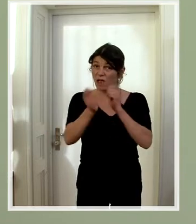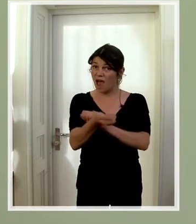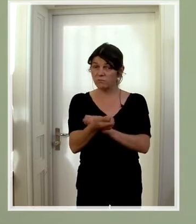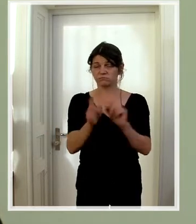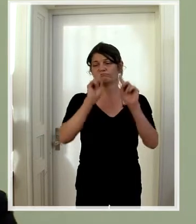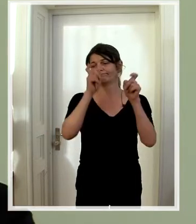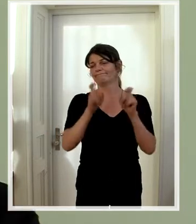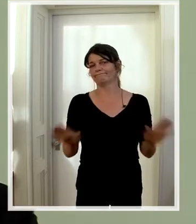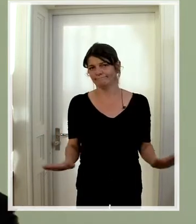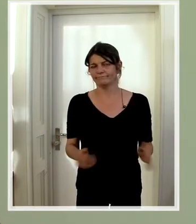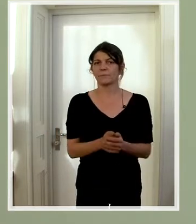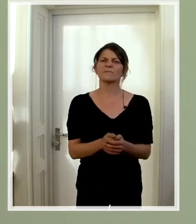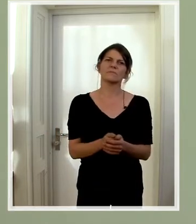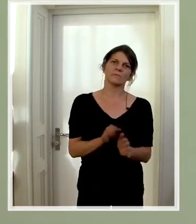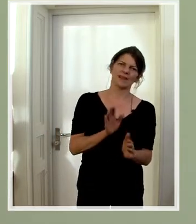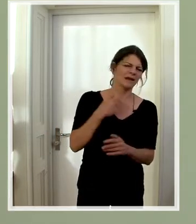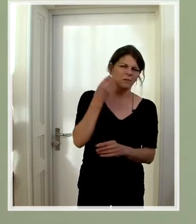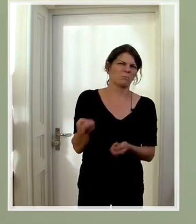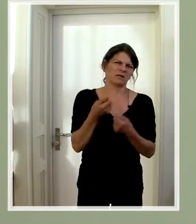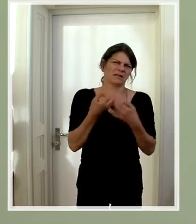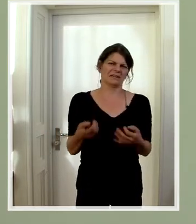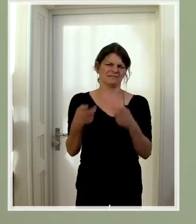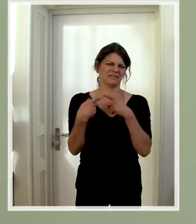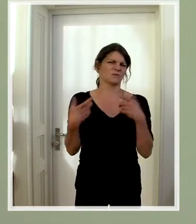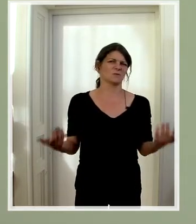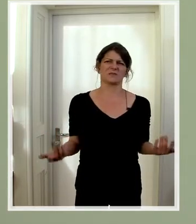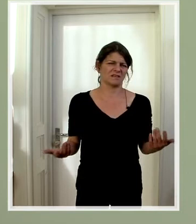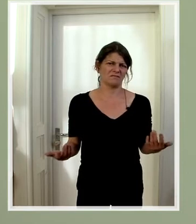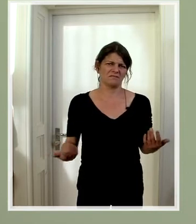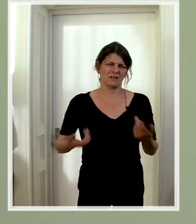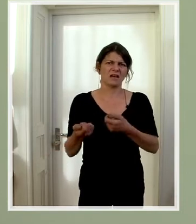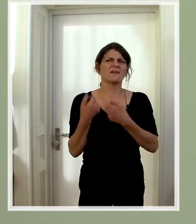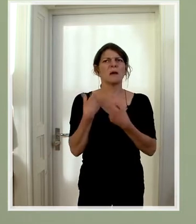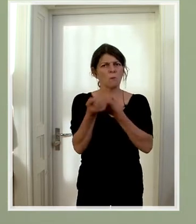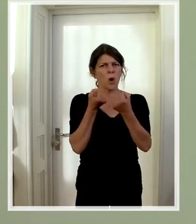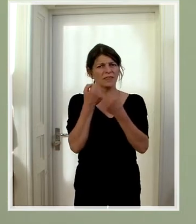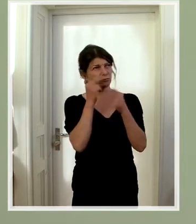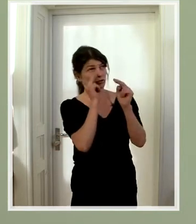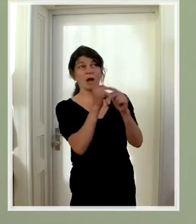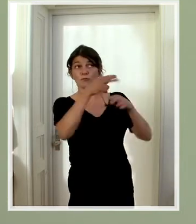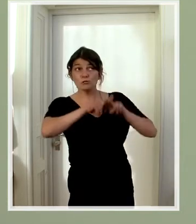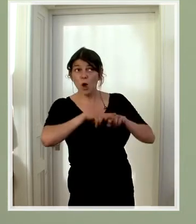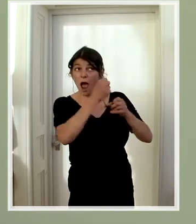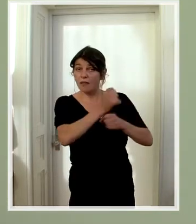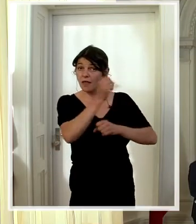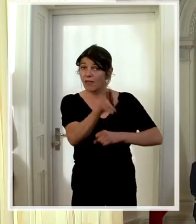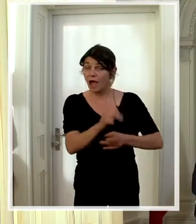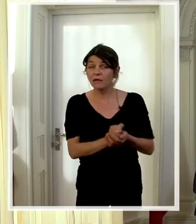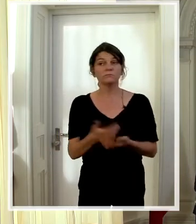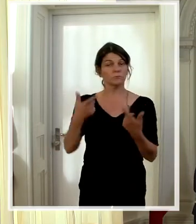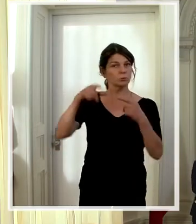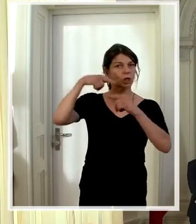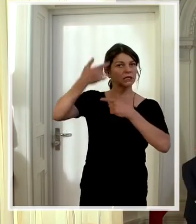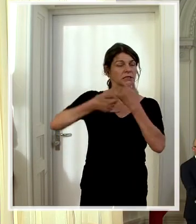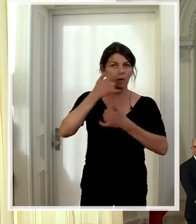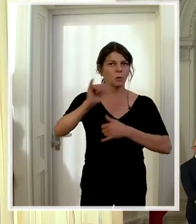wieder ein anderer. Gut, ich glaube, es bringt jetzt nichts in die Diskussion. Wir machen Politik an den Versprechen messen. Oder da. Im nächsten Juni sind